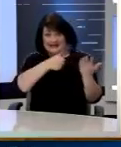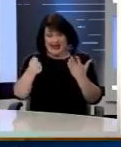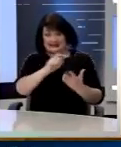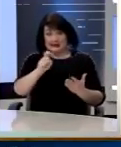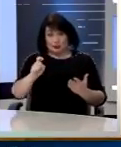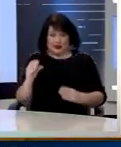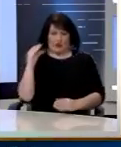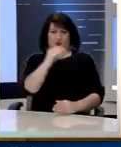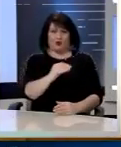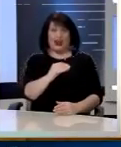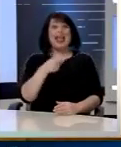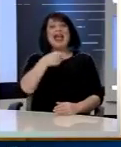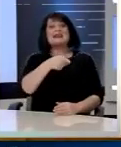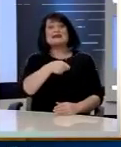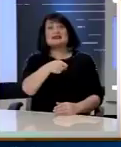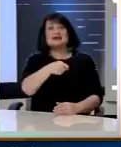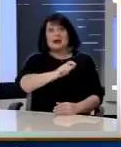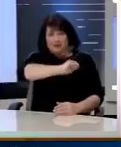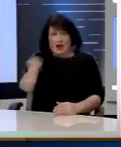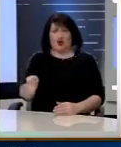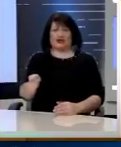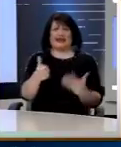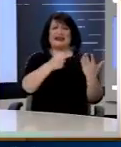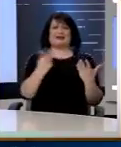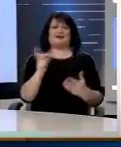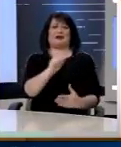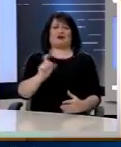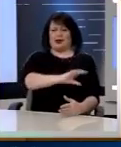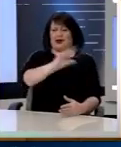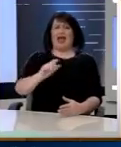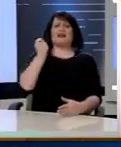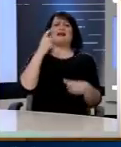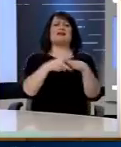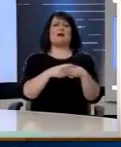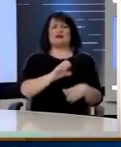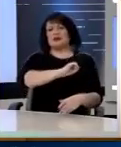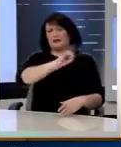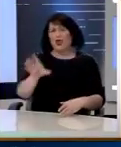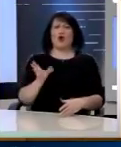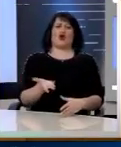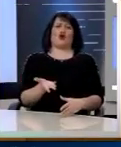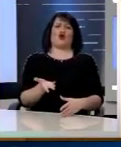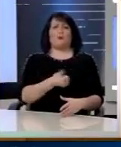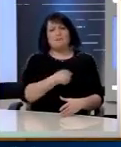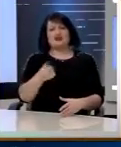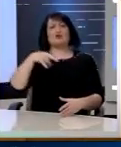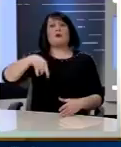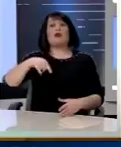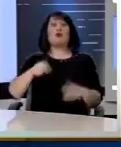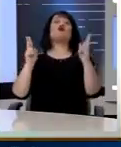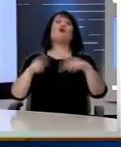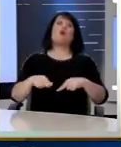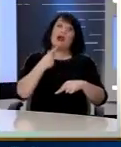για το Ταμείο και εσείς τότε πληρώσατε 67 εκατομμύρια από την Εθνική Τράπεζα για να τα πάρει πίσω ο Παπαδόπουλος που δεν